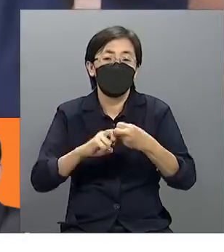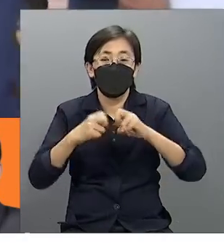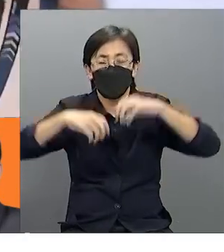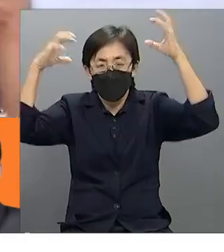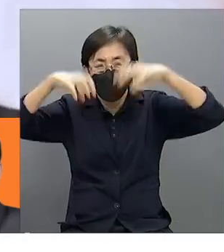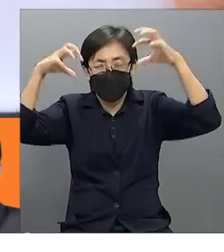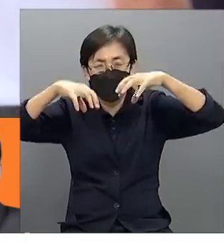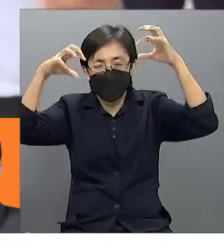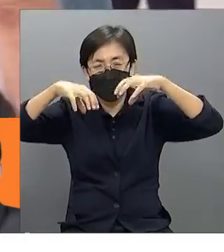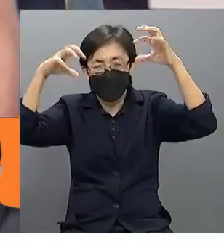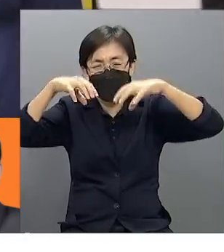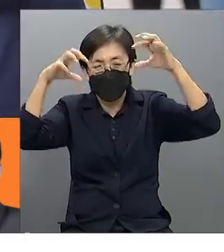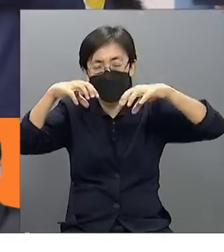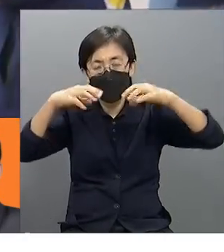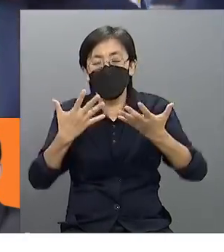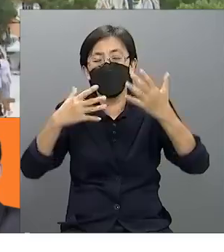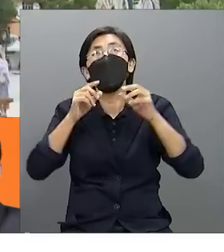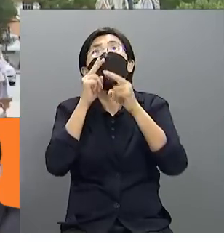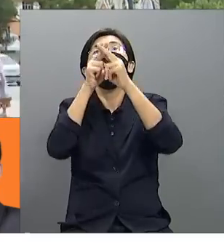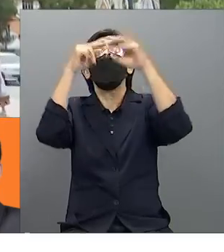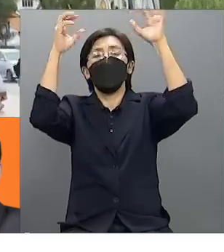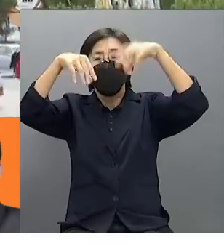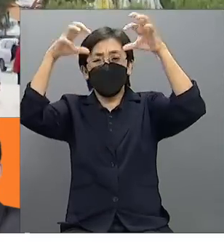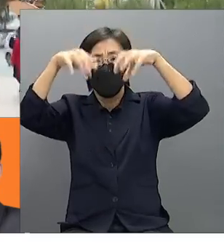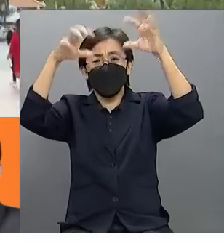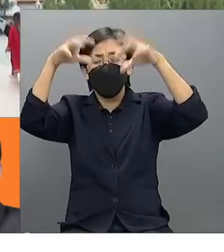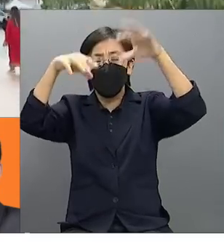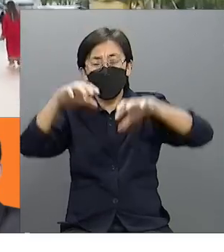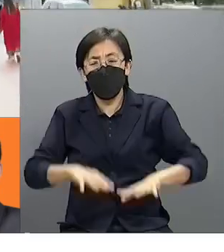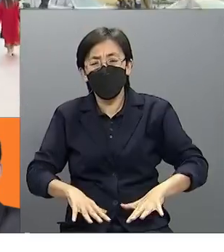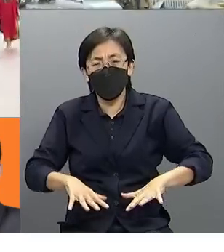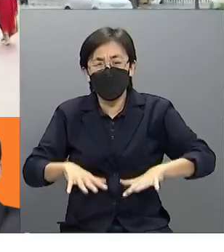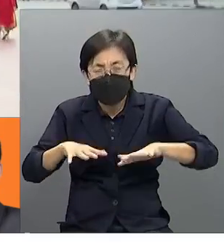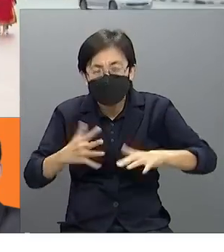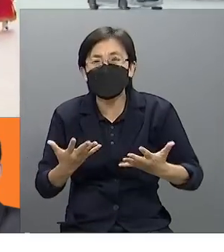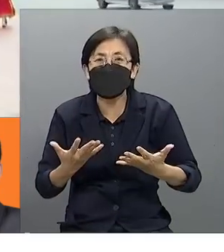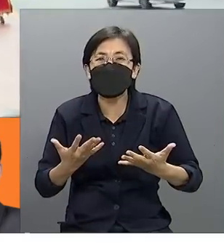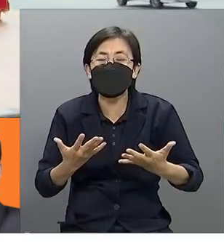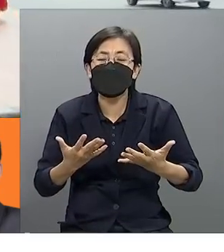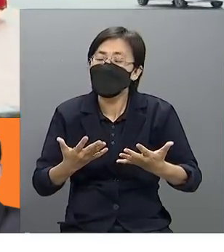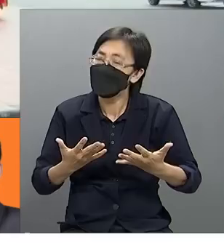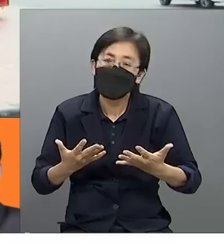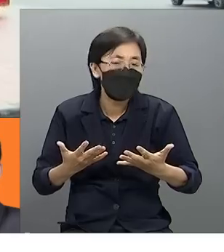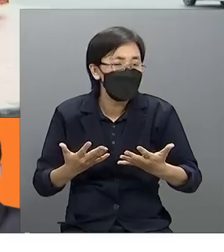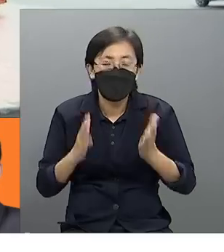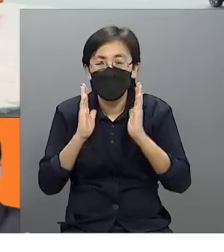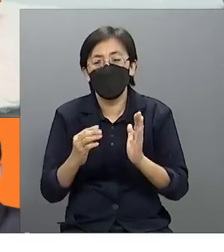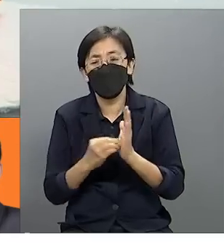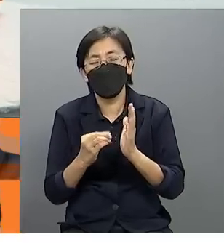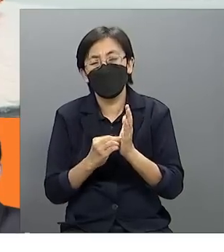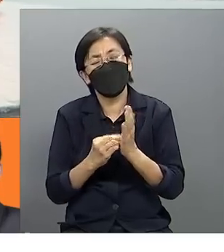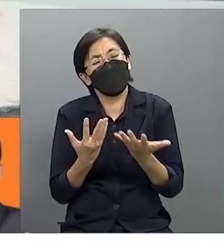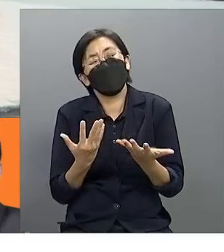แหมมันคุมยากเรื่องฝนฟ้าเนี่ยนะคะ ฝนฟ้าไม่เป็นใจ แต่ท้ายที่สุดแล้วคำถามของคนกรุงก็ส่งต่อไป